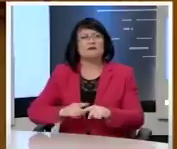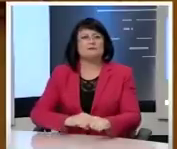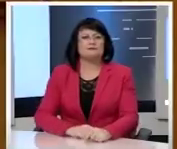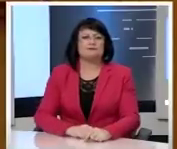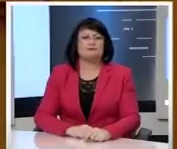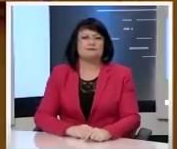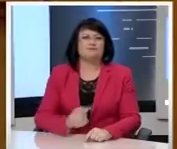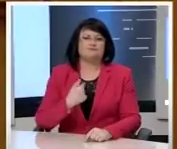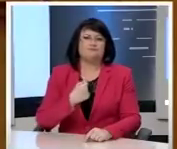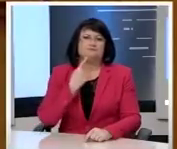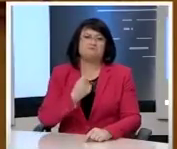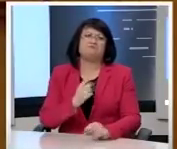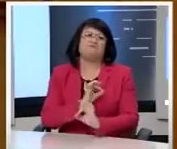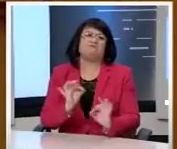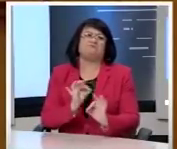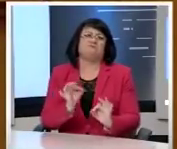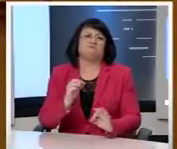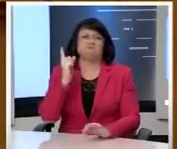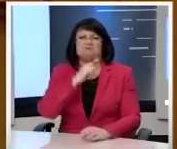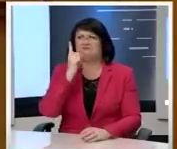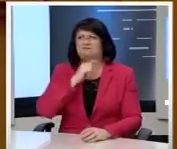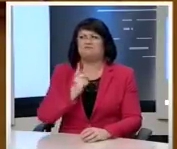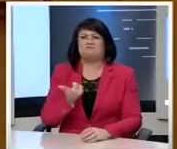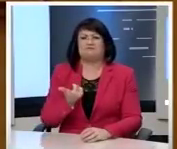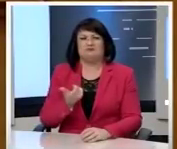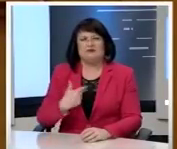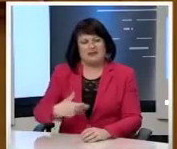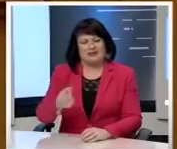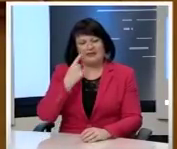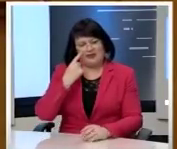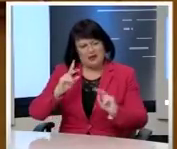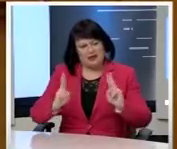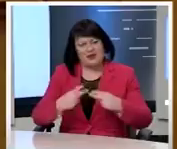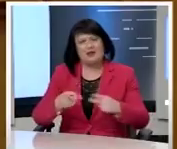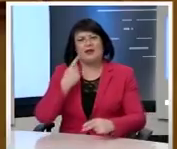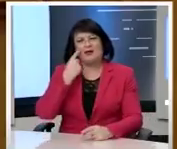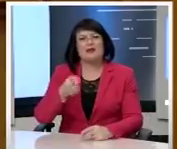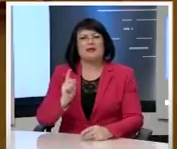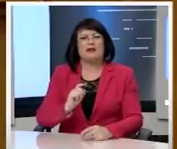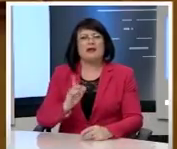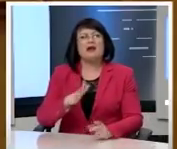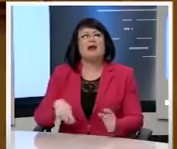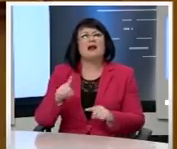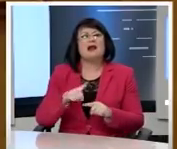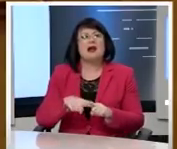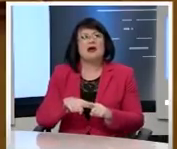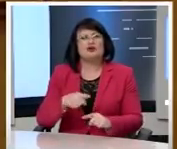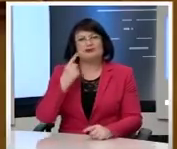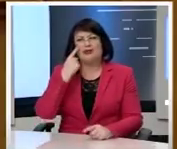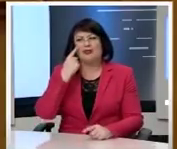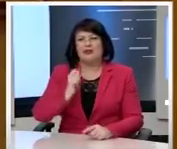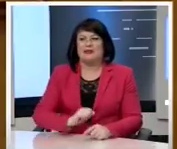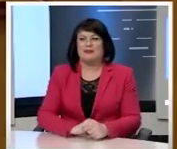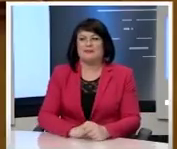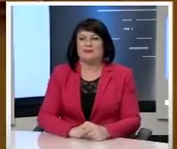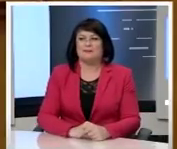Εγώ δεν έχω καμία αμφιβολία ότι αυτά τα ψεύδι έχουν κοντά ποδάρια και επομένως ο λαός θα βγάλει τα